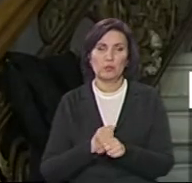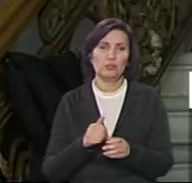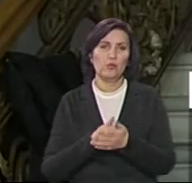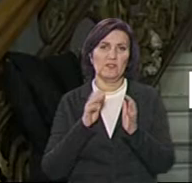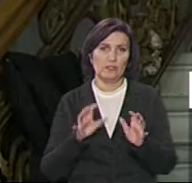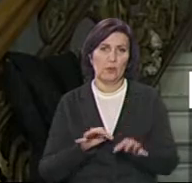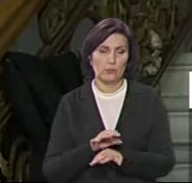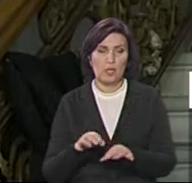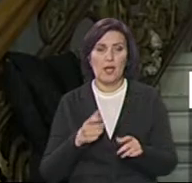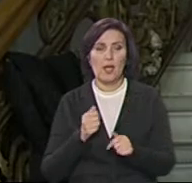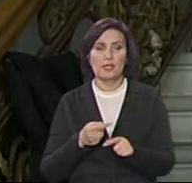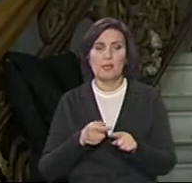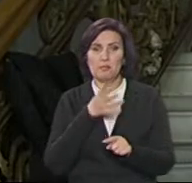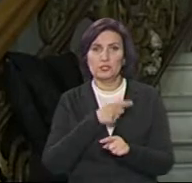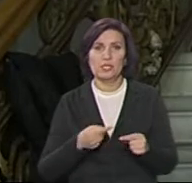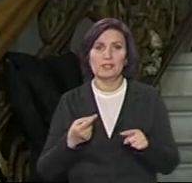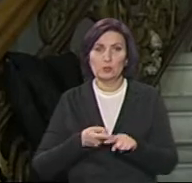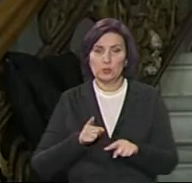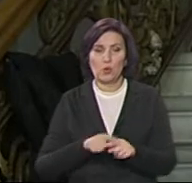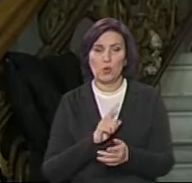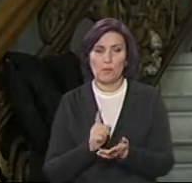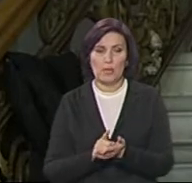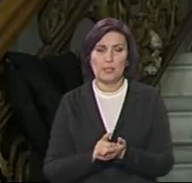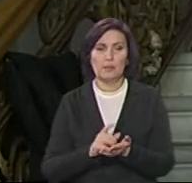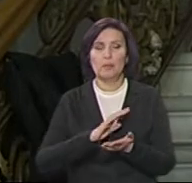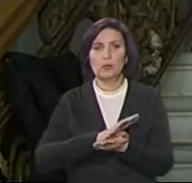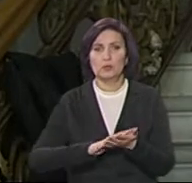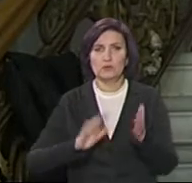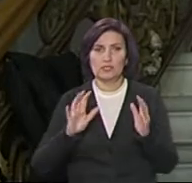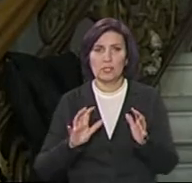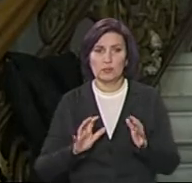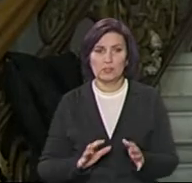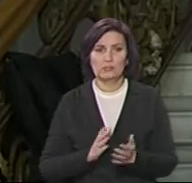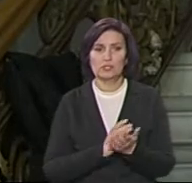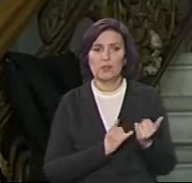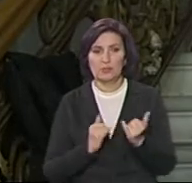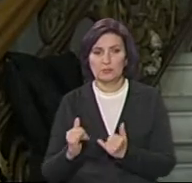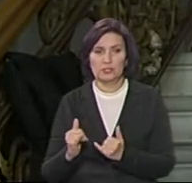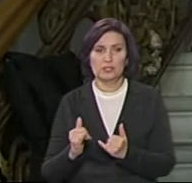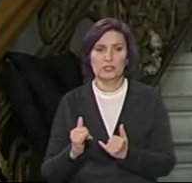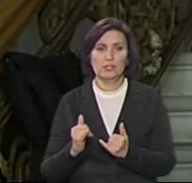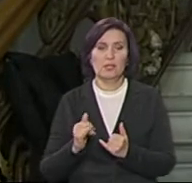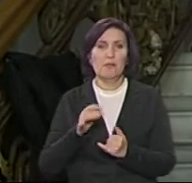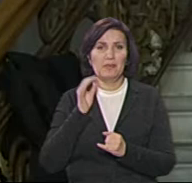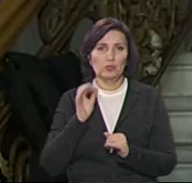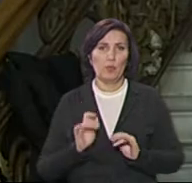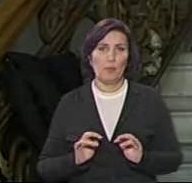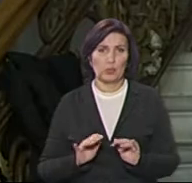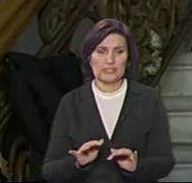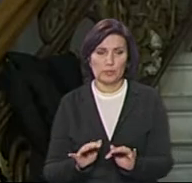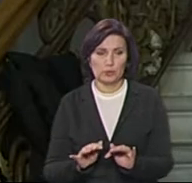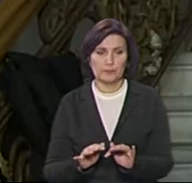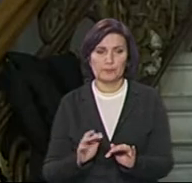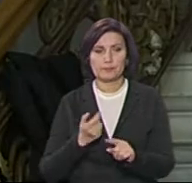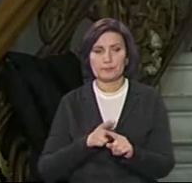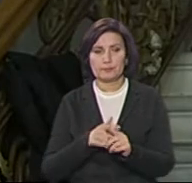закон. Але під час цього має продовжувати законодавче забезпечення Мінського процесу.